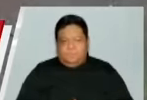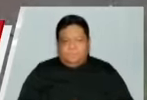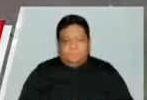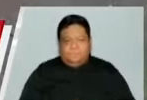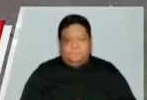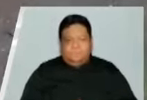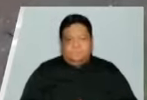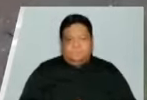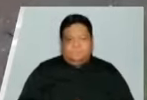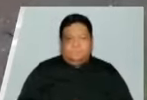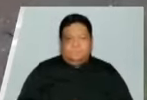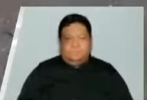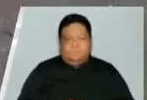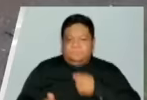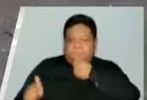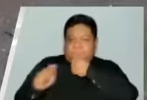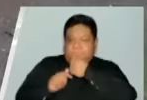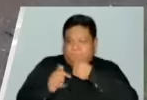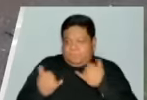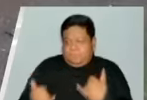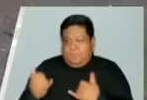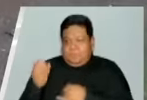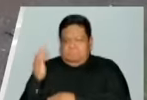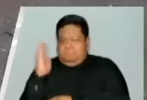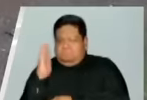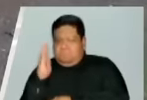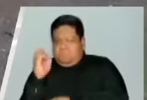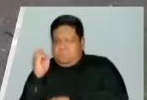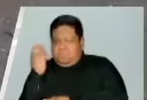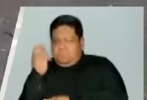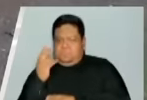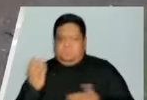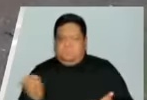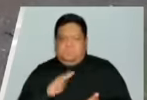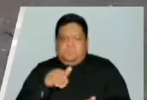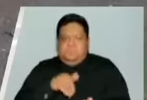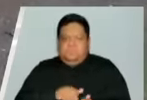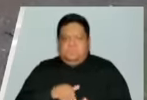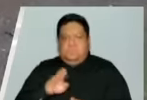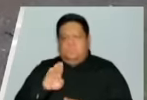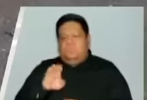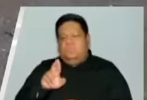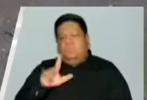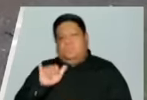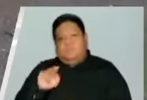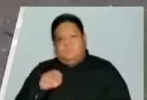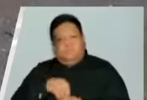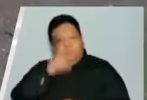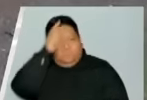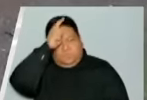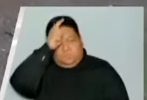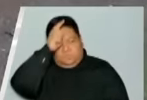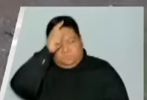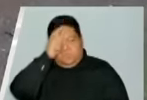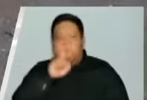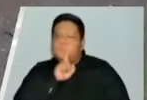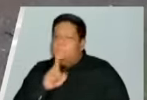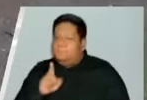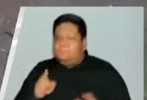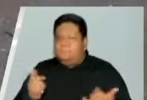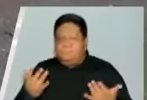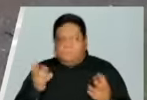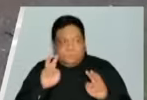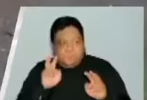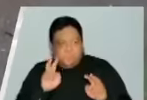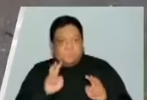Mag-aalas 12 ng tanghali ngayong araw dito, Mel, sa Berlin, sa Germany, kung saan nakaantabi tayo para sa gagawing press conference ng Pangulo, kung saan ididetalye pa